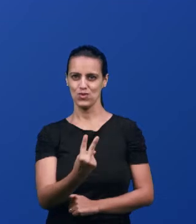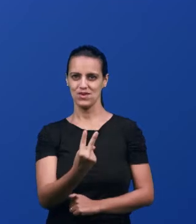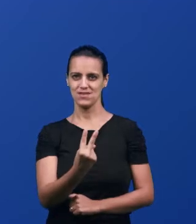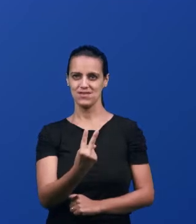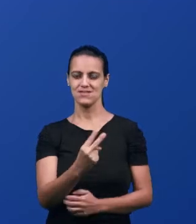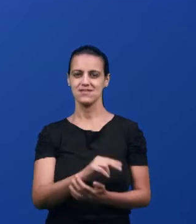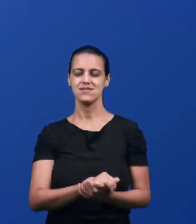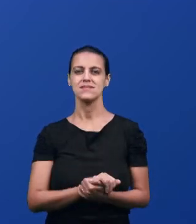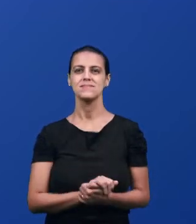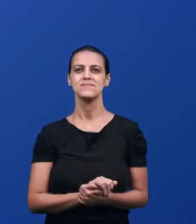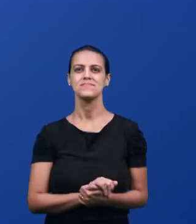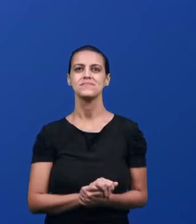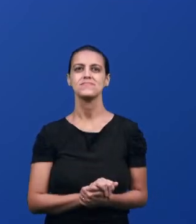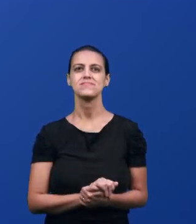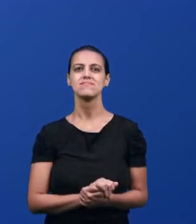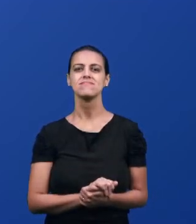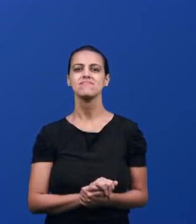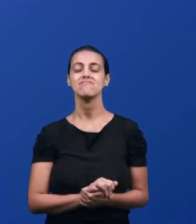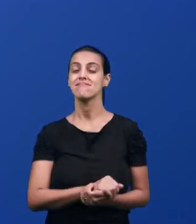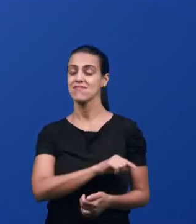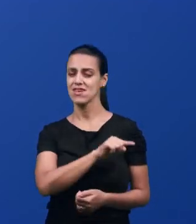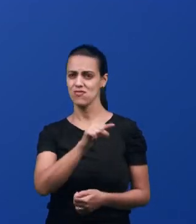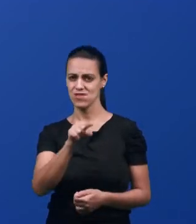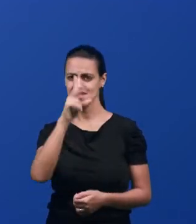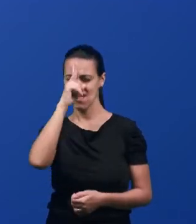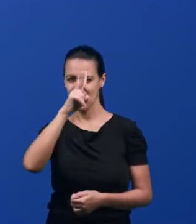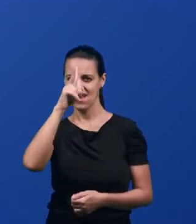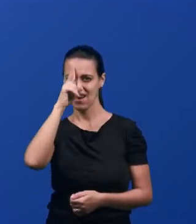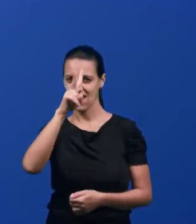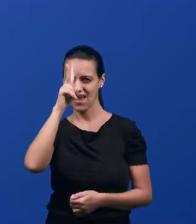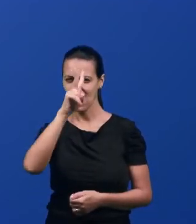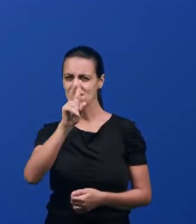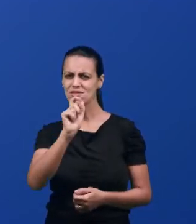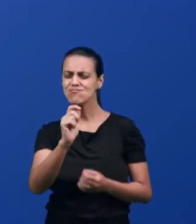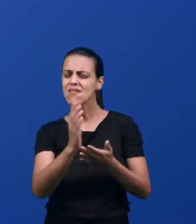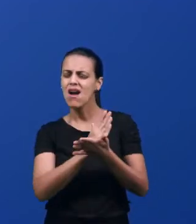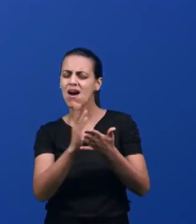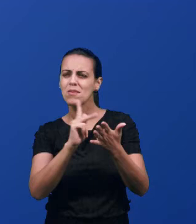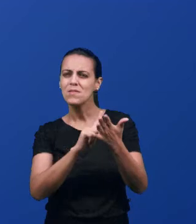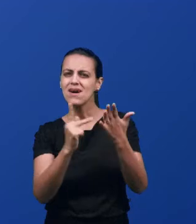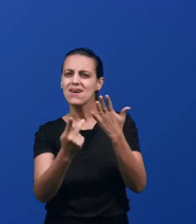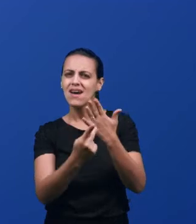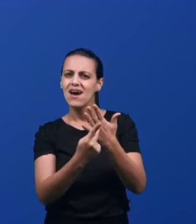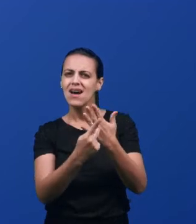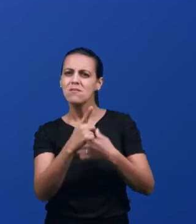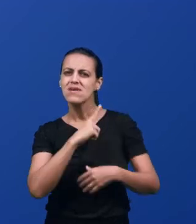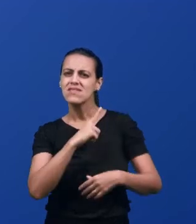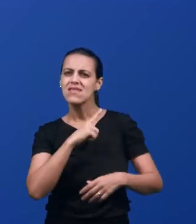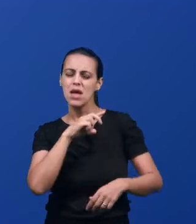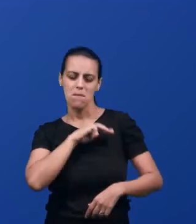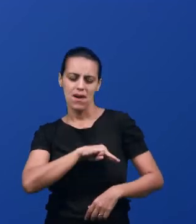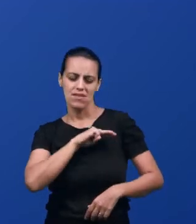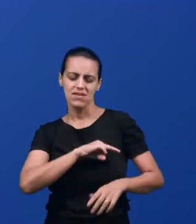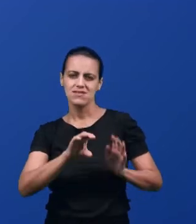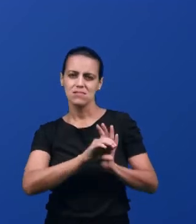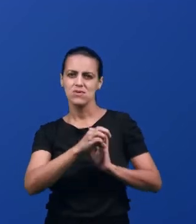lettre A dans la question numéro 2, qui dit, vous vous rappelez d'une parabole du